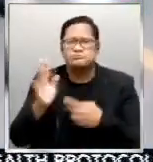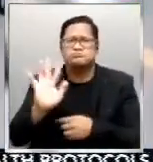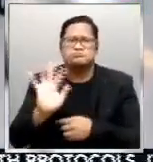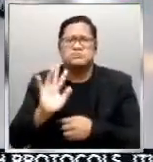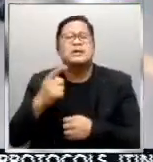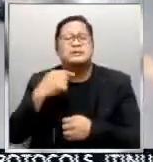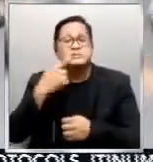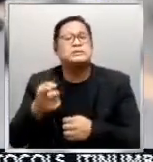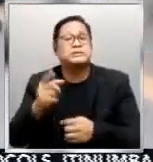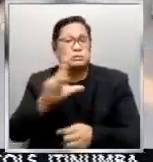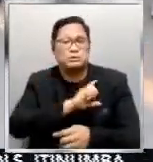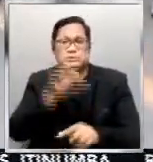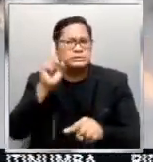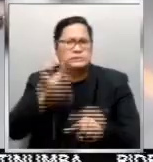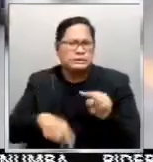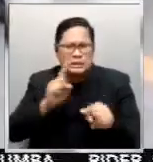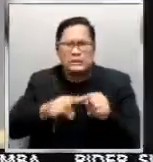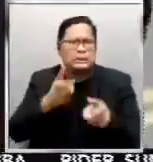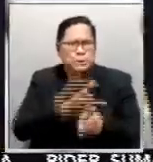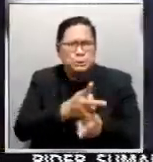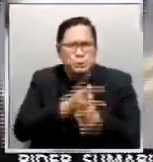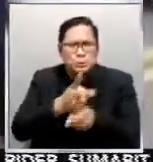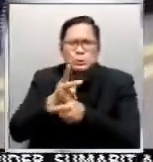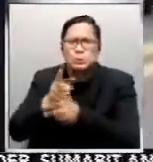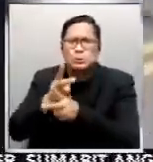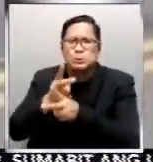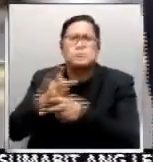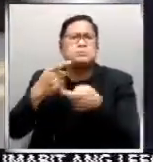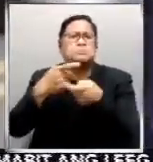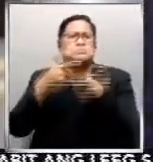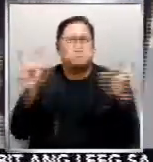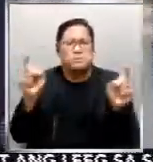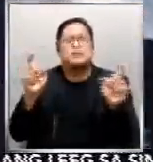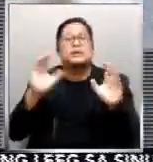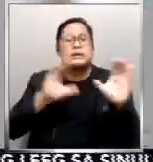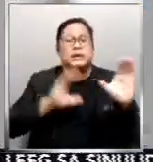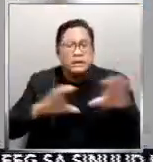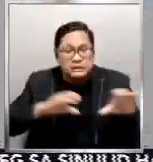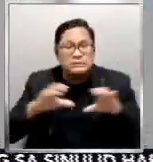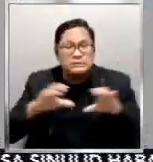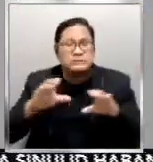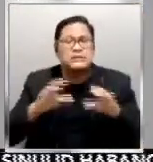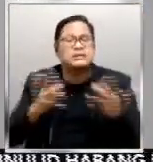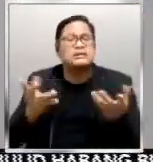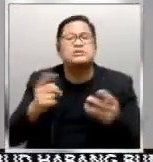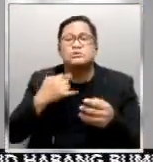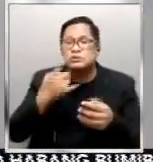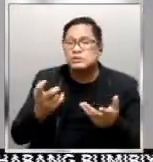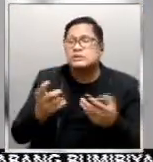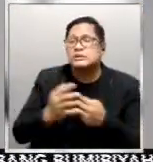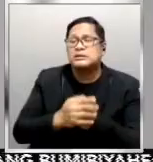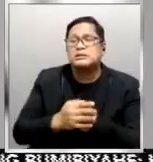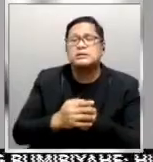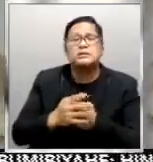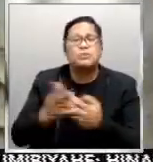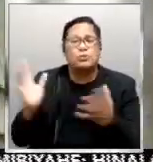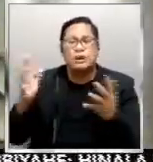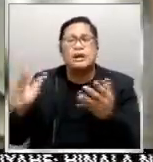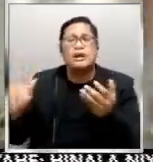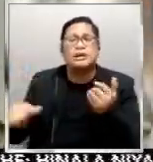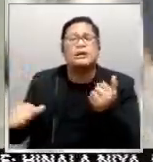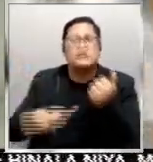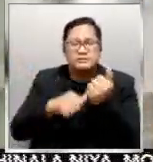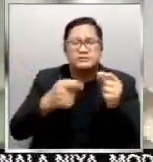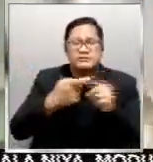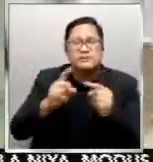na bantayan ang malalaking aktibidad lalo't hindi sila nakahingi ng augmentation mula sa ibang lugar. Kahit daw kasi virtual at walang